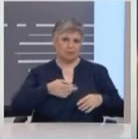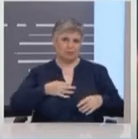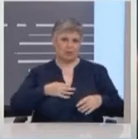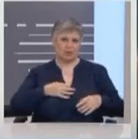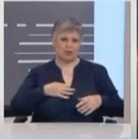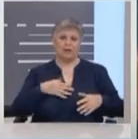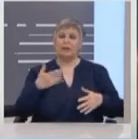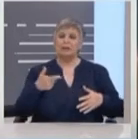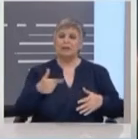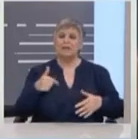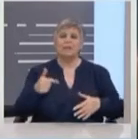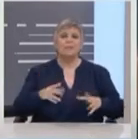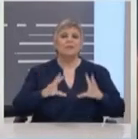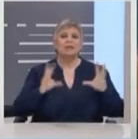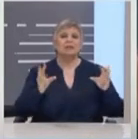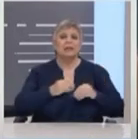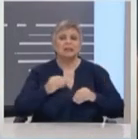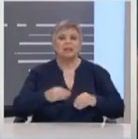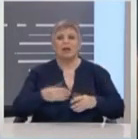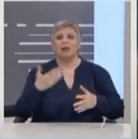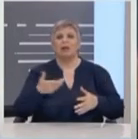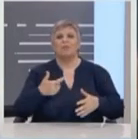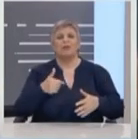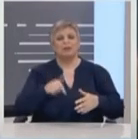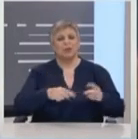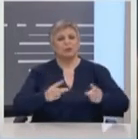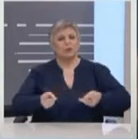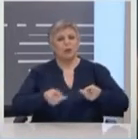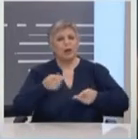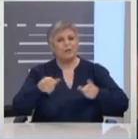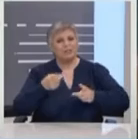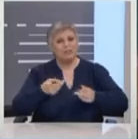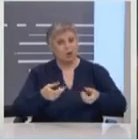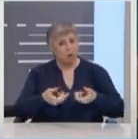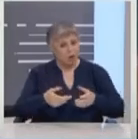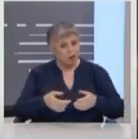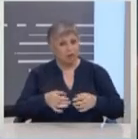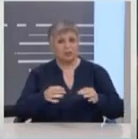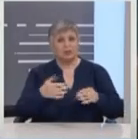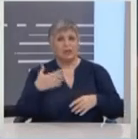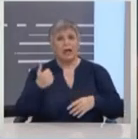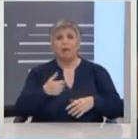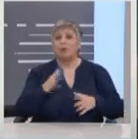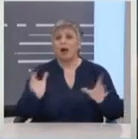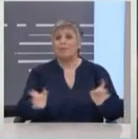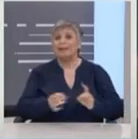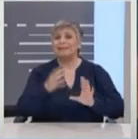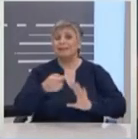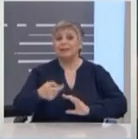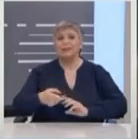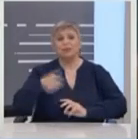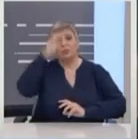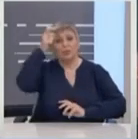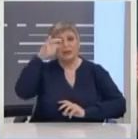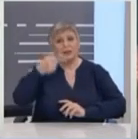της εκμεταλλεύσεως των τρογονατράκων της Κύπρου έχουμε τουρκική πρόκληση, αν η Ελλάδα θα σταθεί